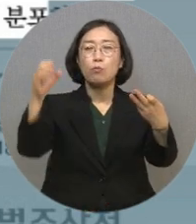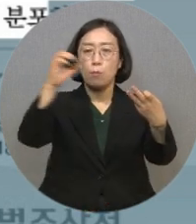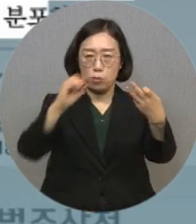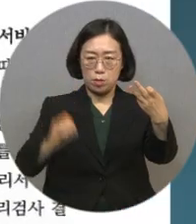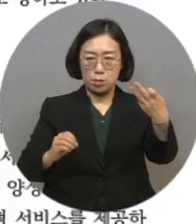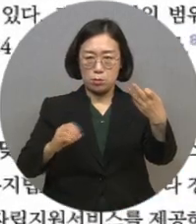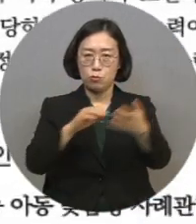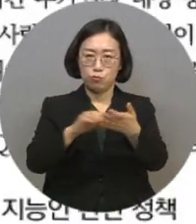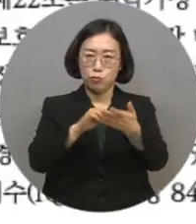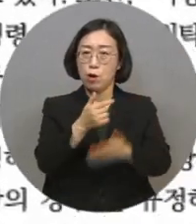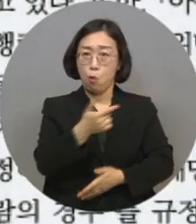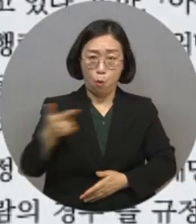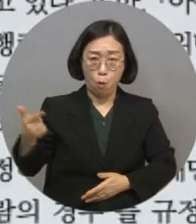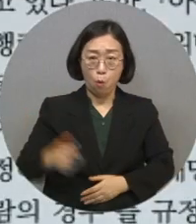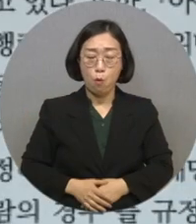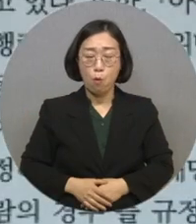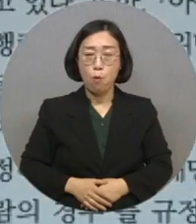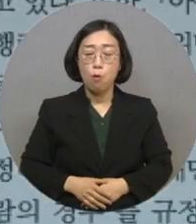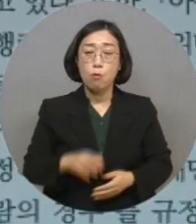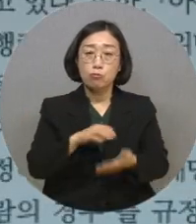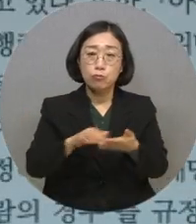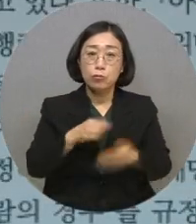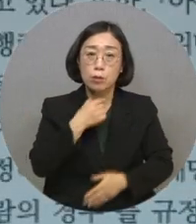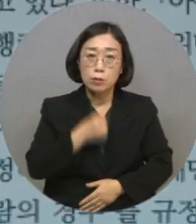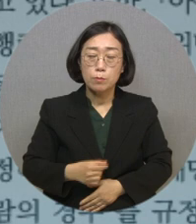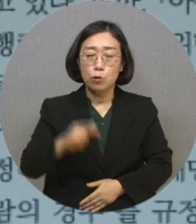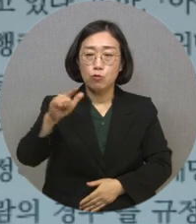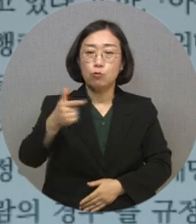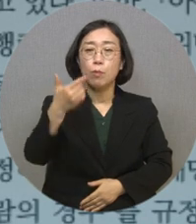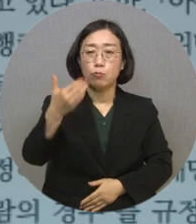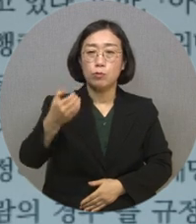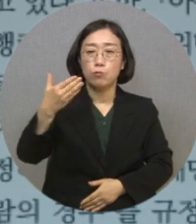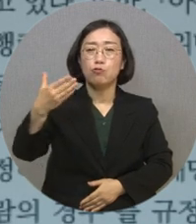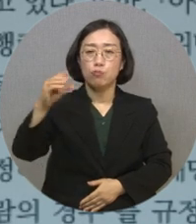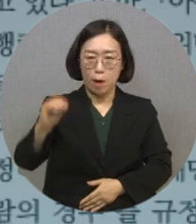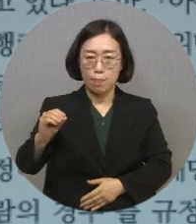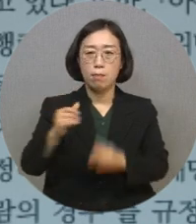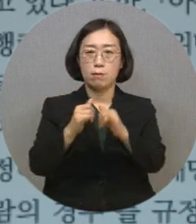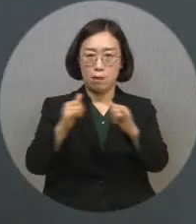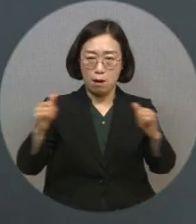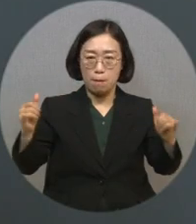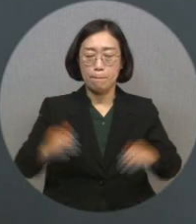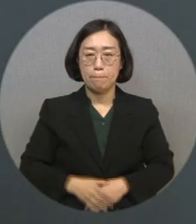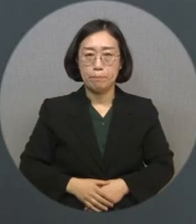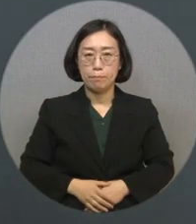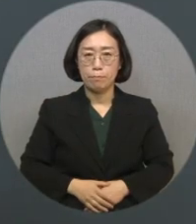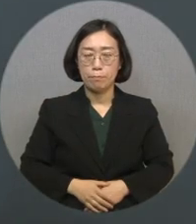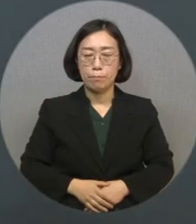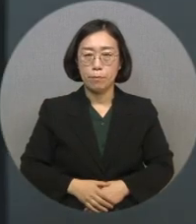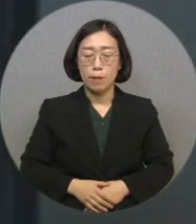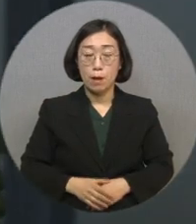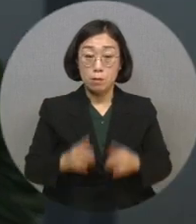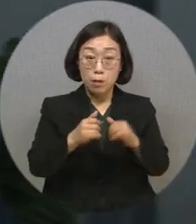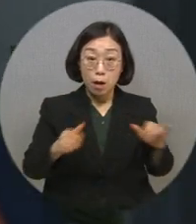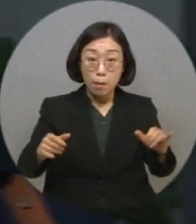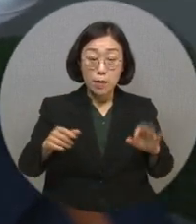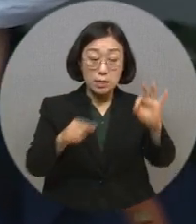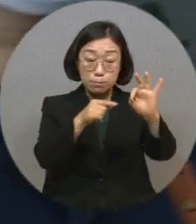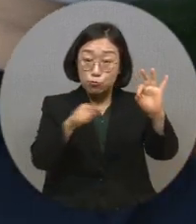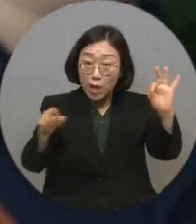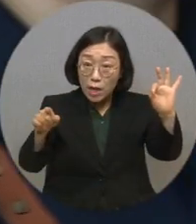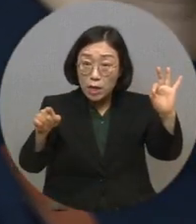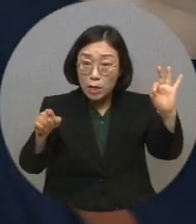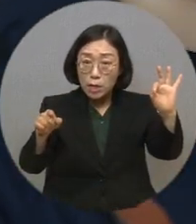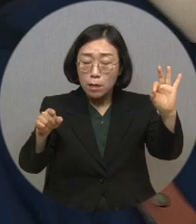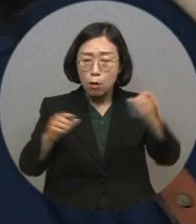13.6%였습니다. 인구수로 환산하면 약 699만 명입니다. 인구 비율의 10분의 1이 넘음에도